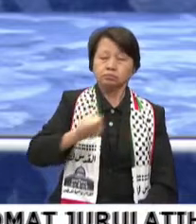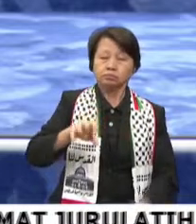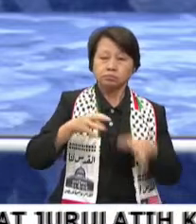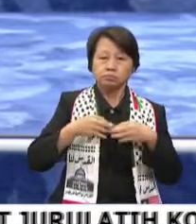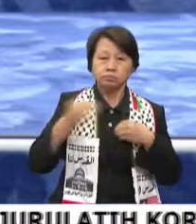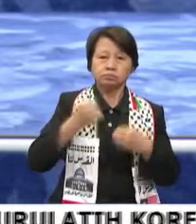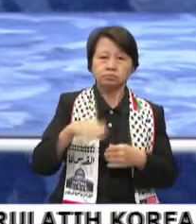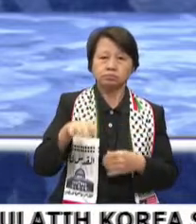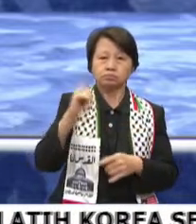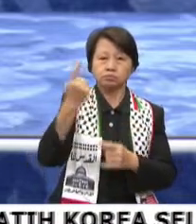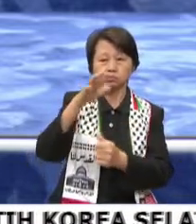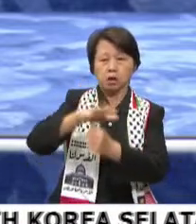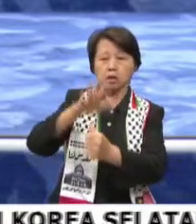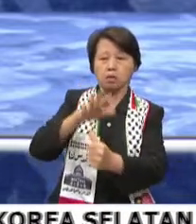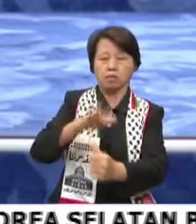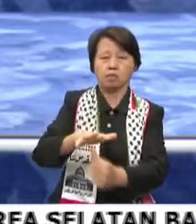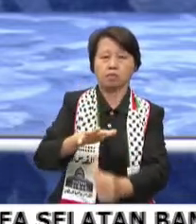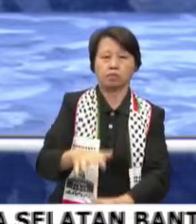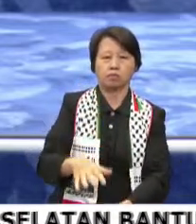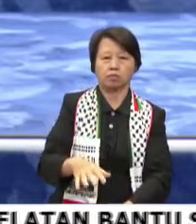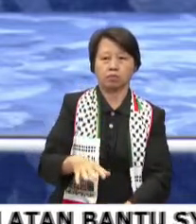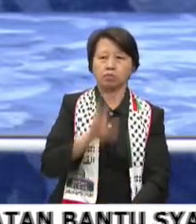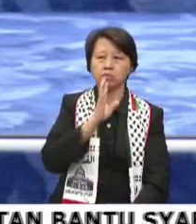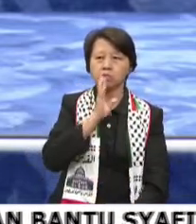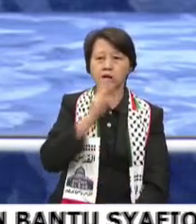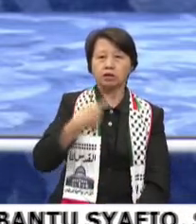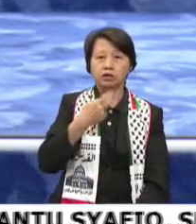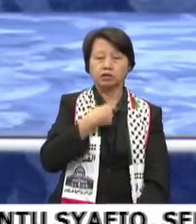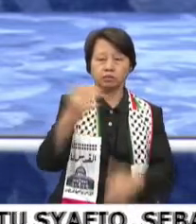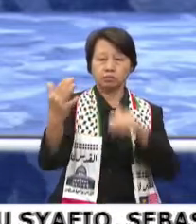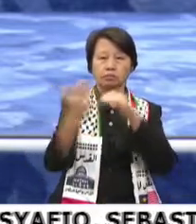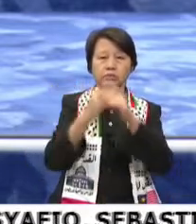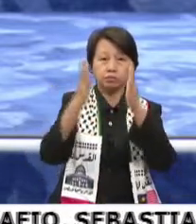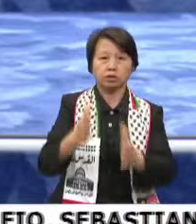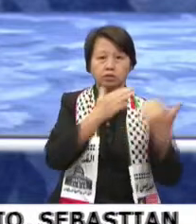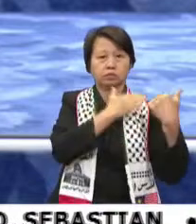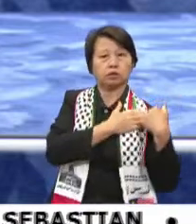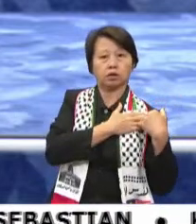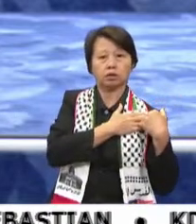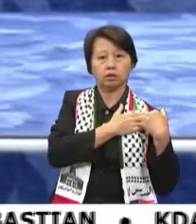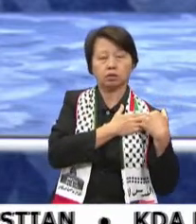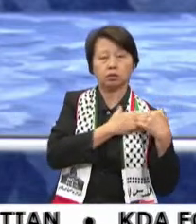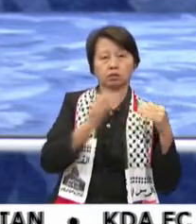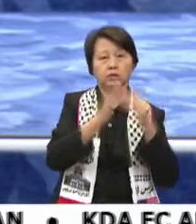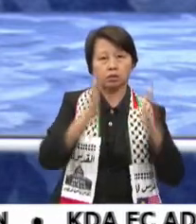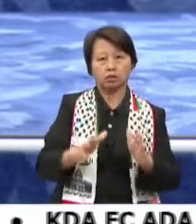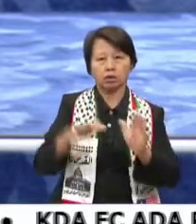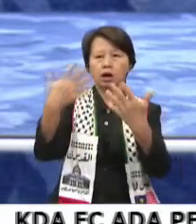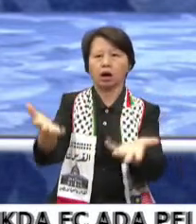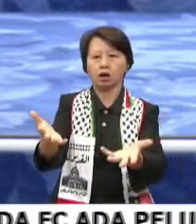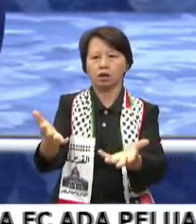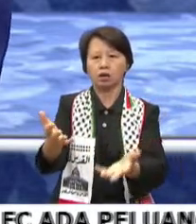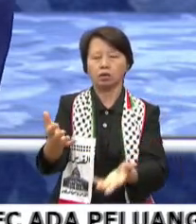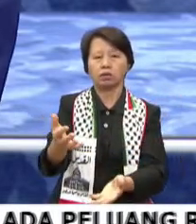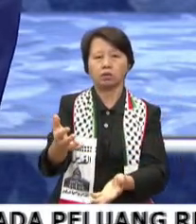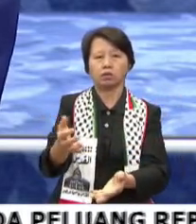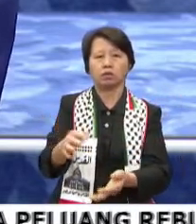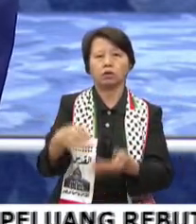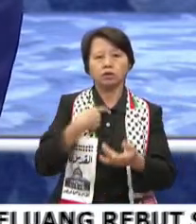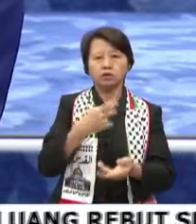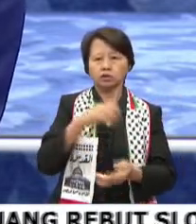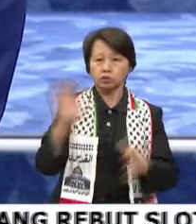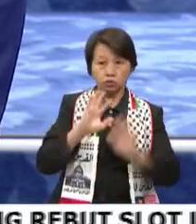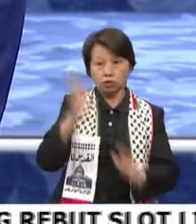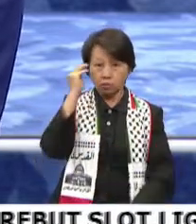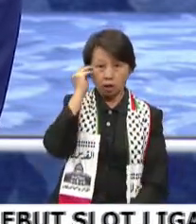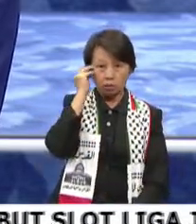hanya menghina k kata Oh kita pembangkang yang bertanggungjawab bertanggungjawab Bagaimana pergi mana-mana kami ini